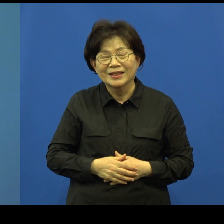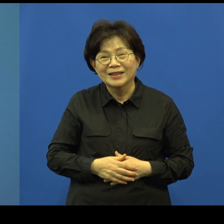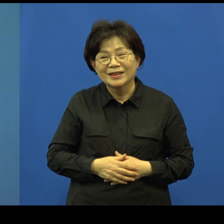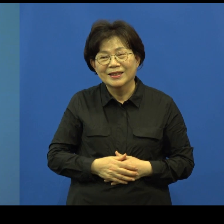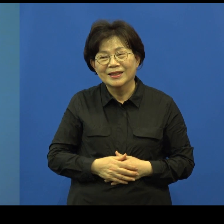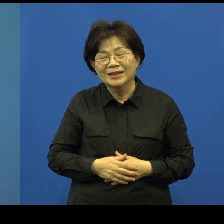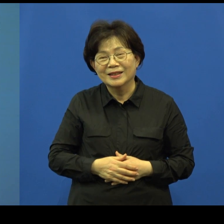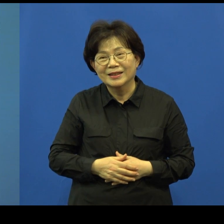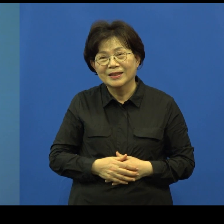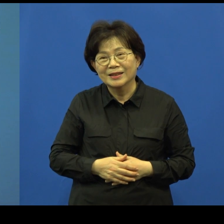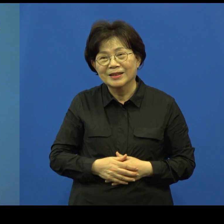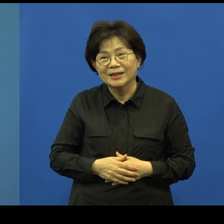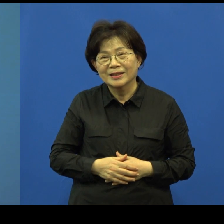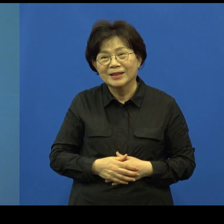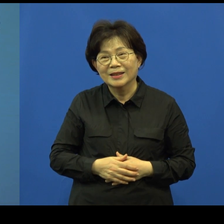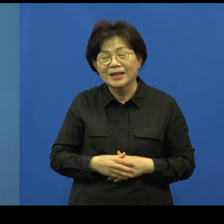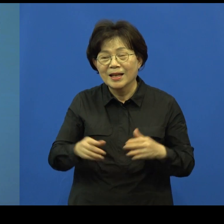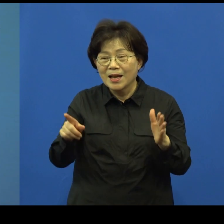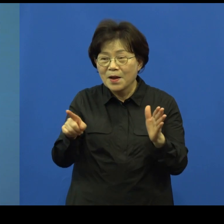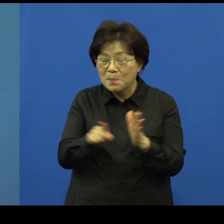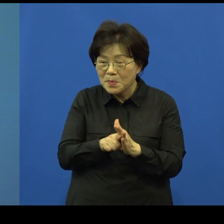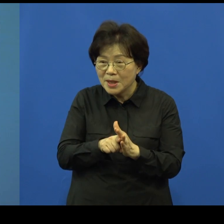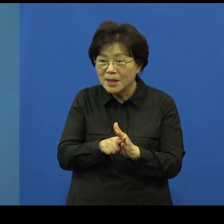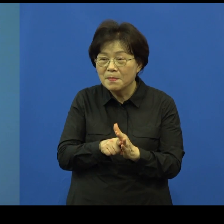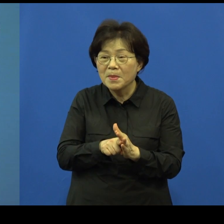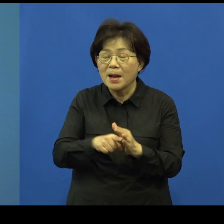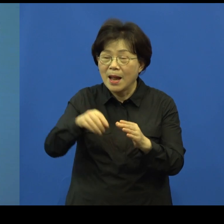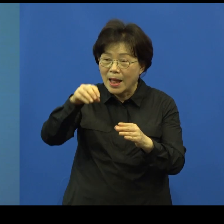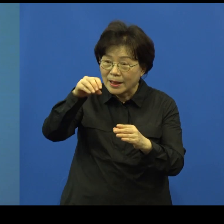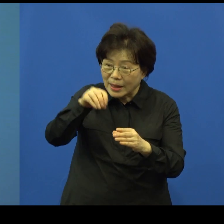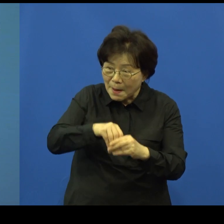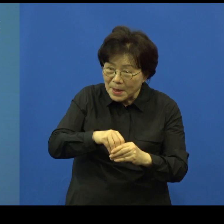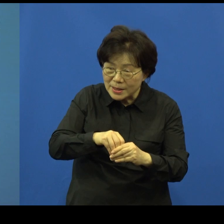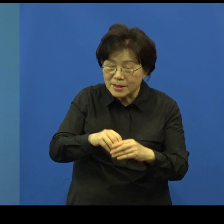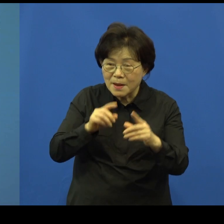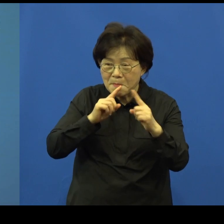그죠? 이 믿음을 담아서 말을 하는 훈련을 계속해라.